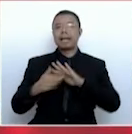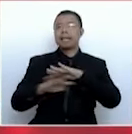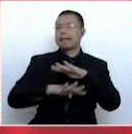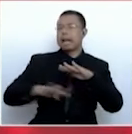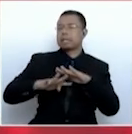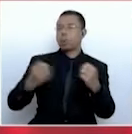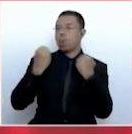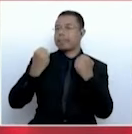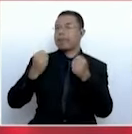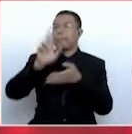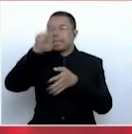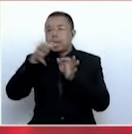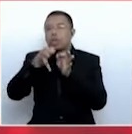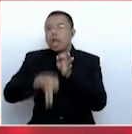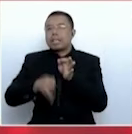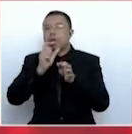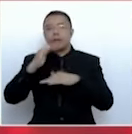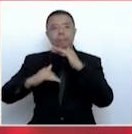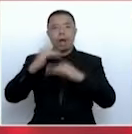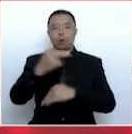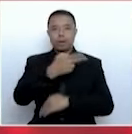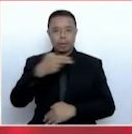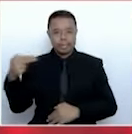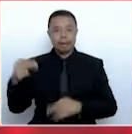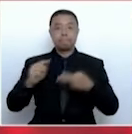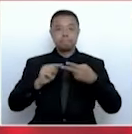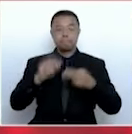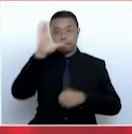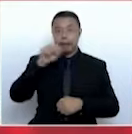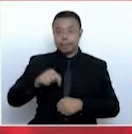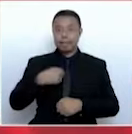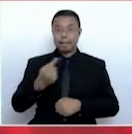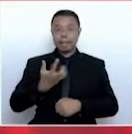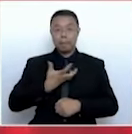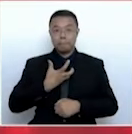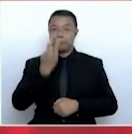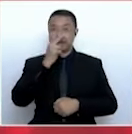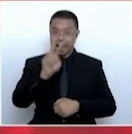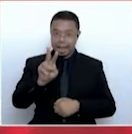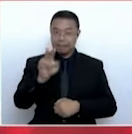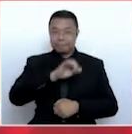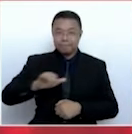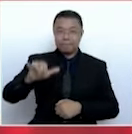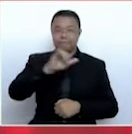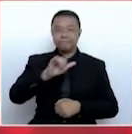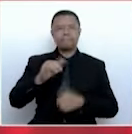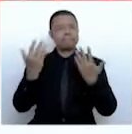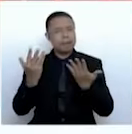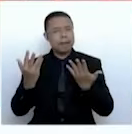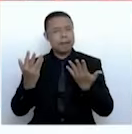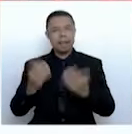pondasi dan solusi dalam membangun negeri. Dan malam ini kita akan menyaksikan bersama